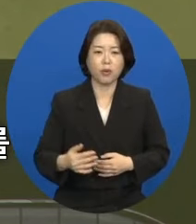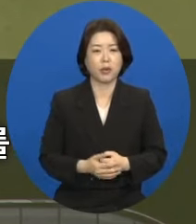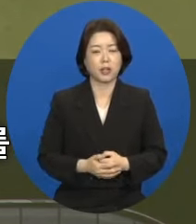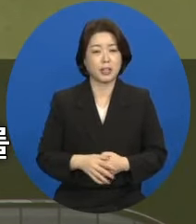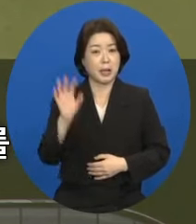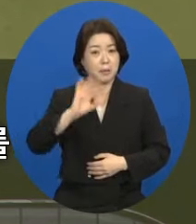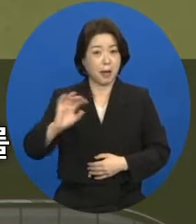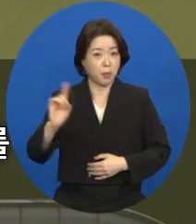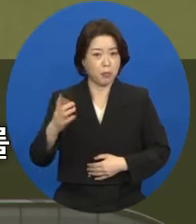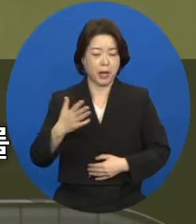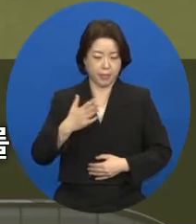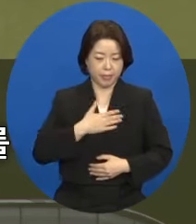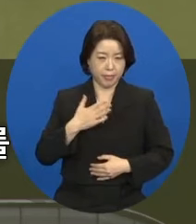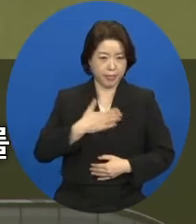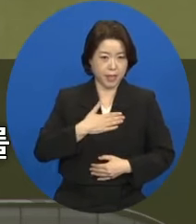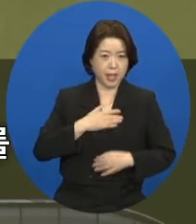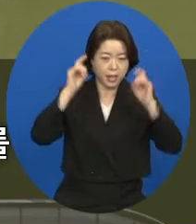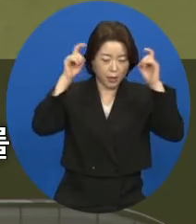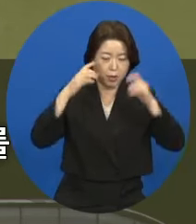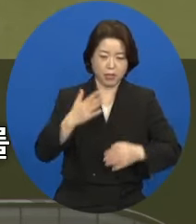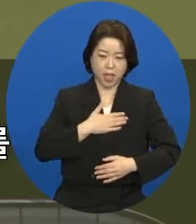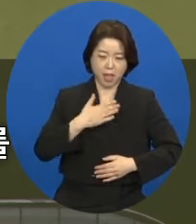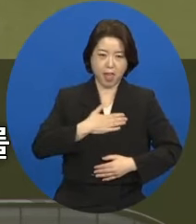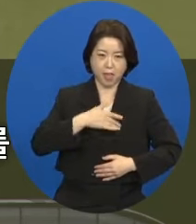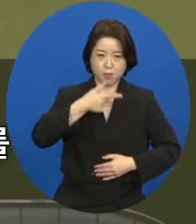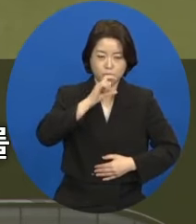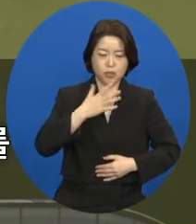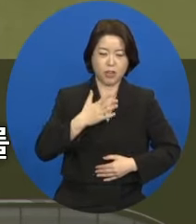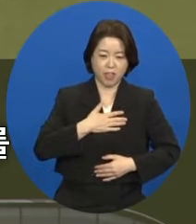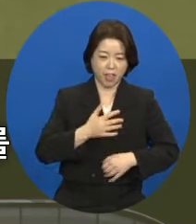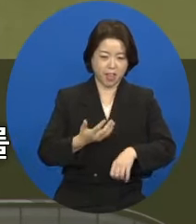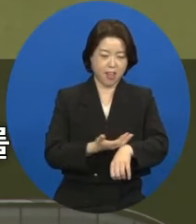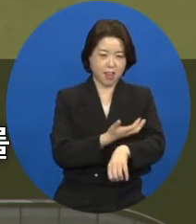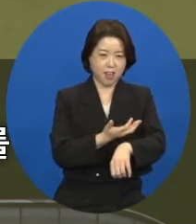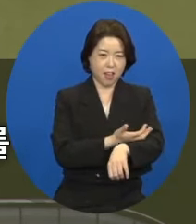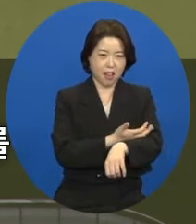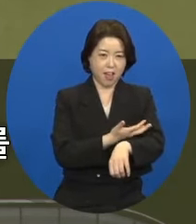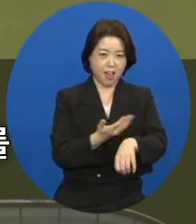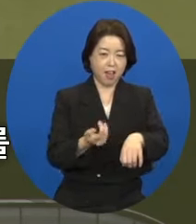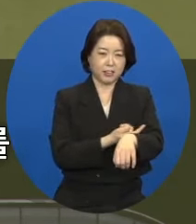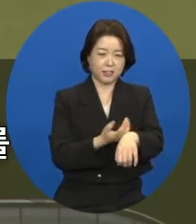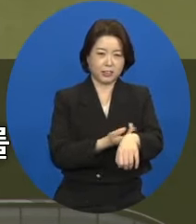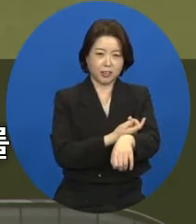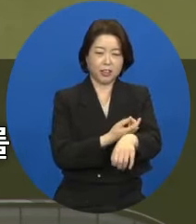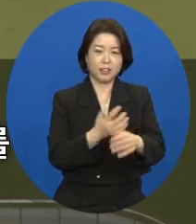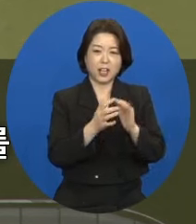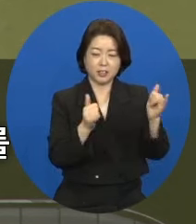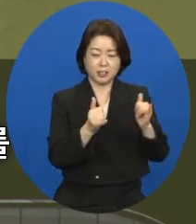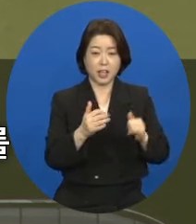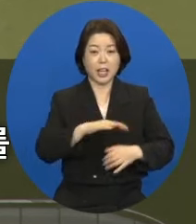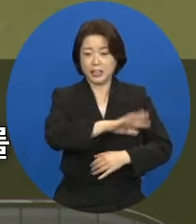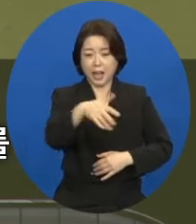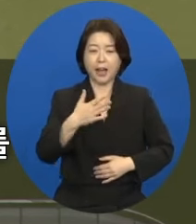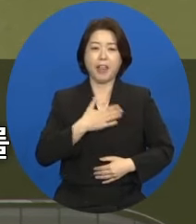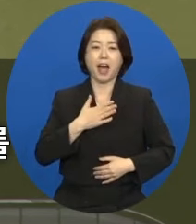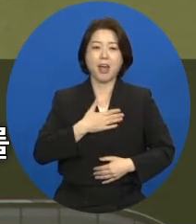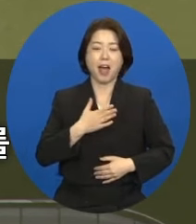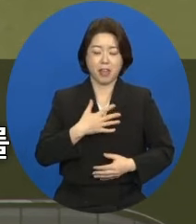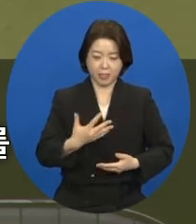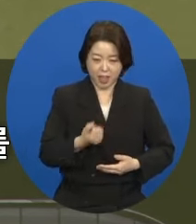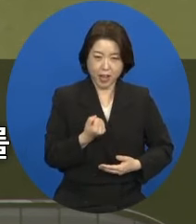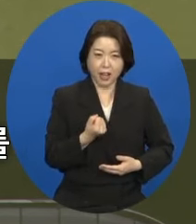양, 내 물, 내 양털 깎는 자 뭐 이러면서 다 내 거라고. 뭐 맞는